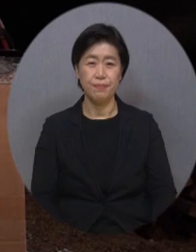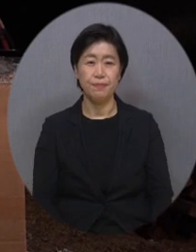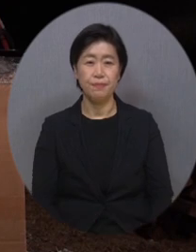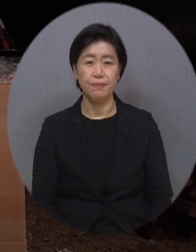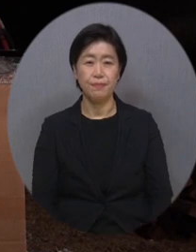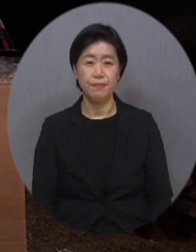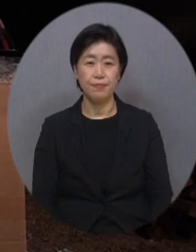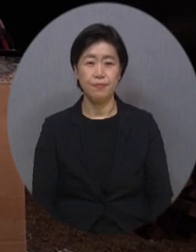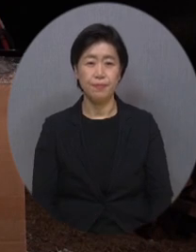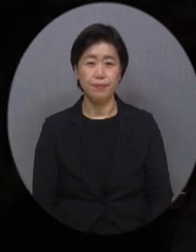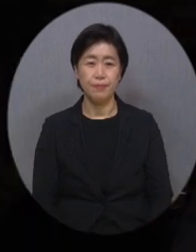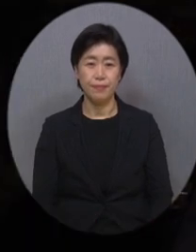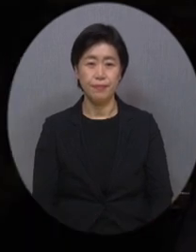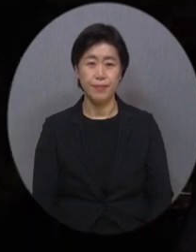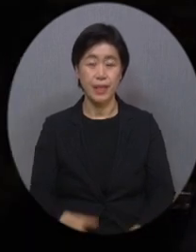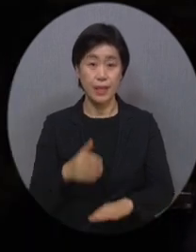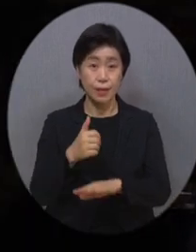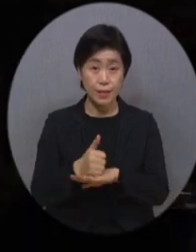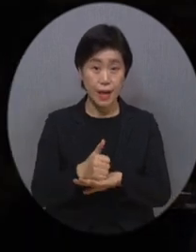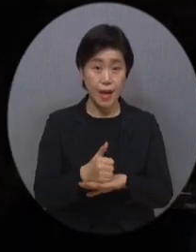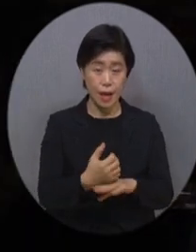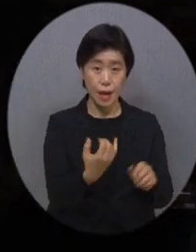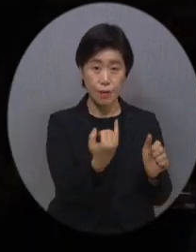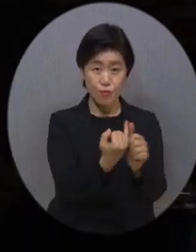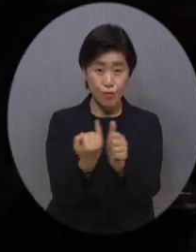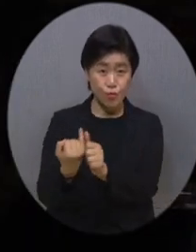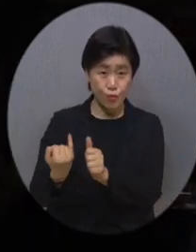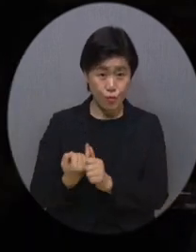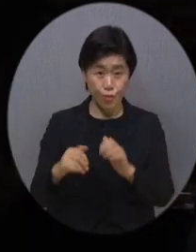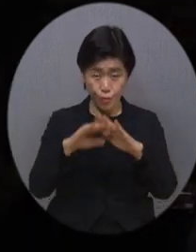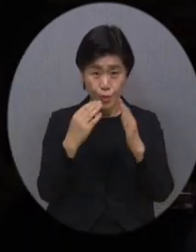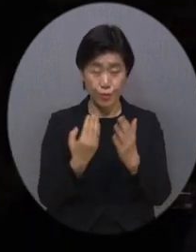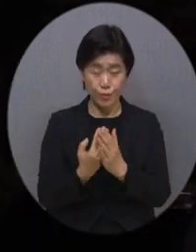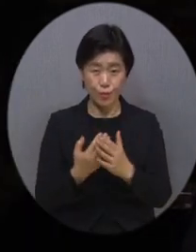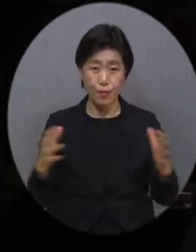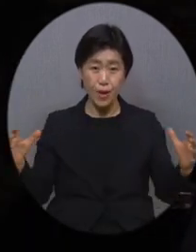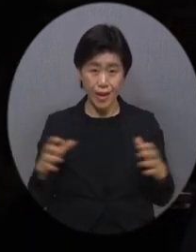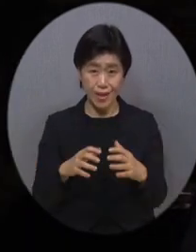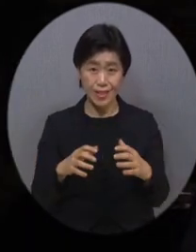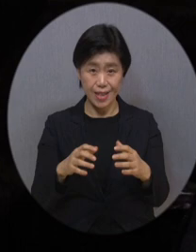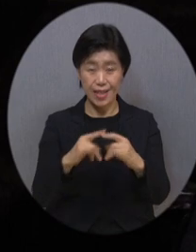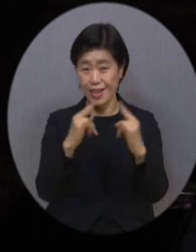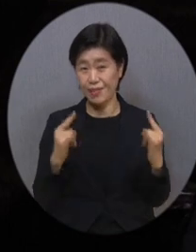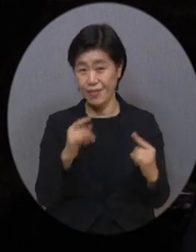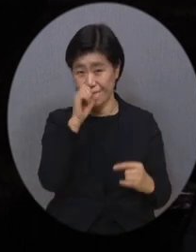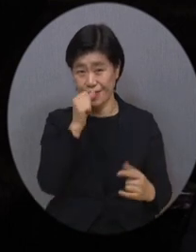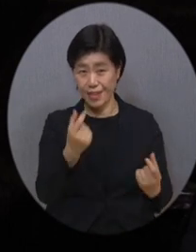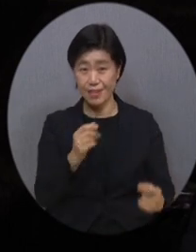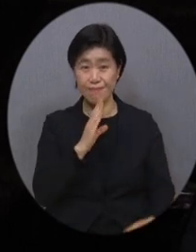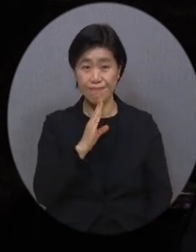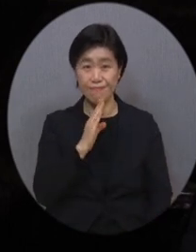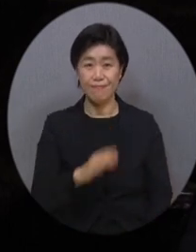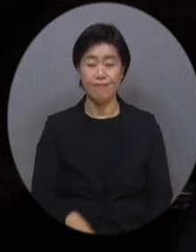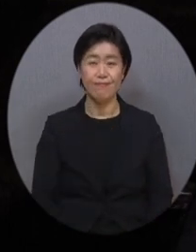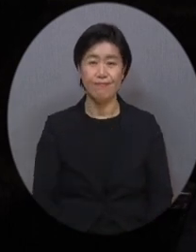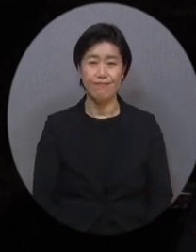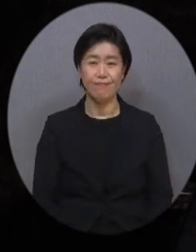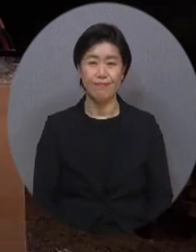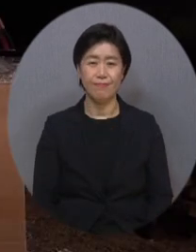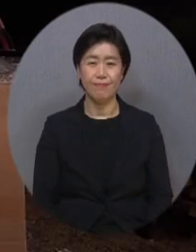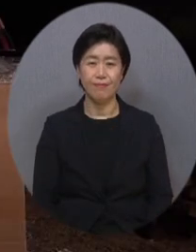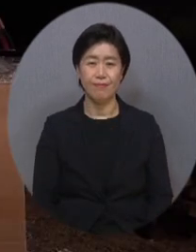저 재수 씨들이랑 같이 한번 나중에 캠핑 하면 해요. 아, 네. 네, 예, 예. 수다도 좀 떨고. 네.